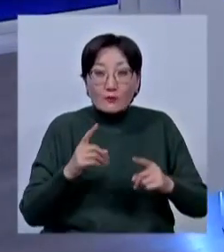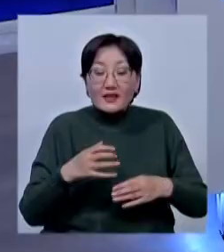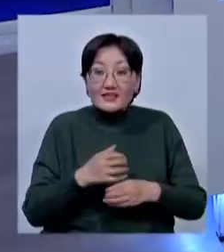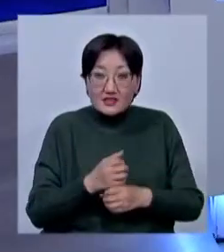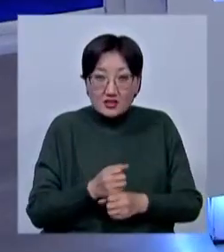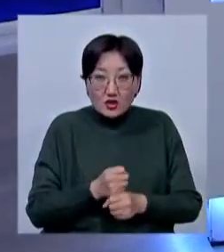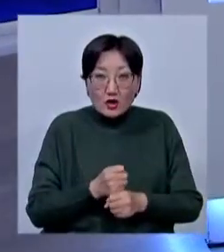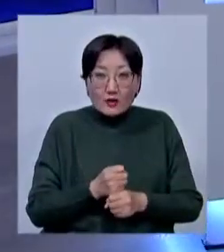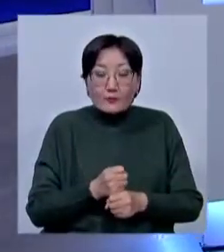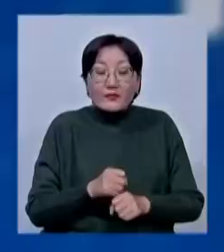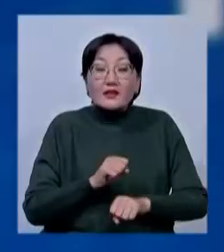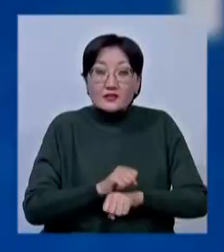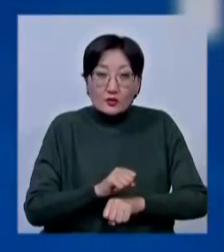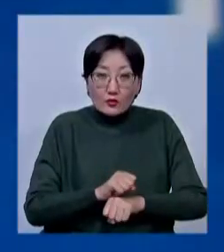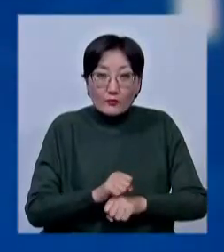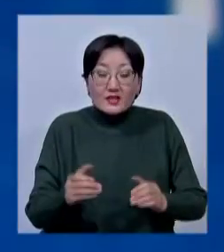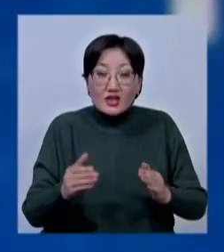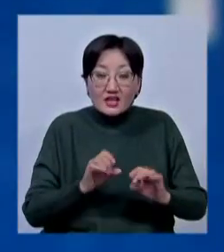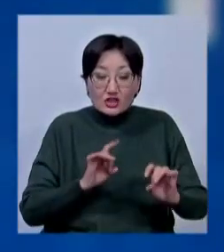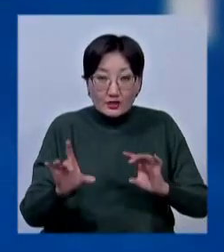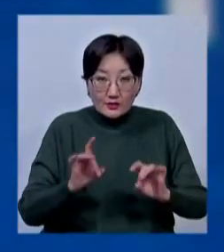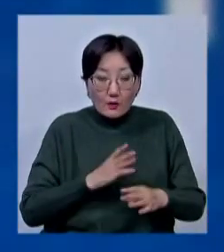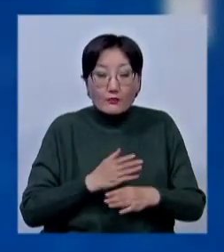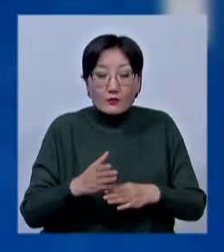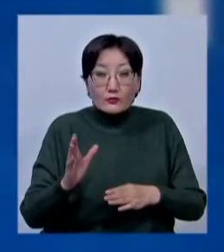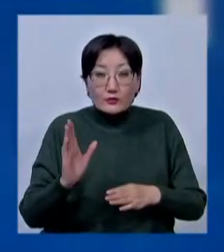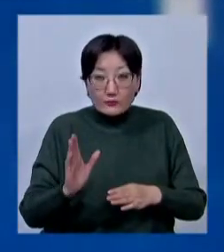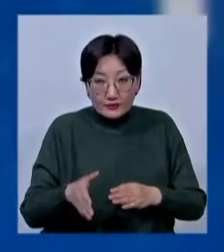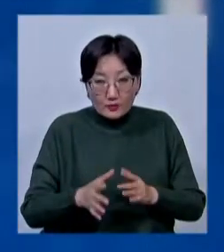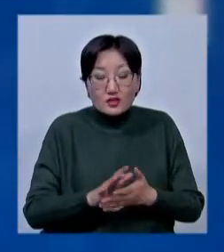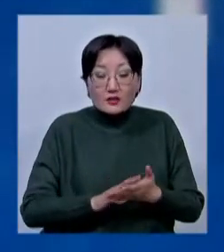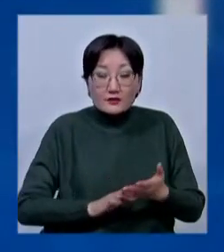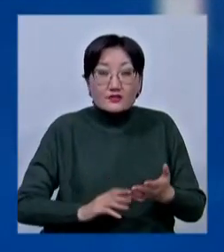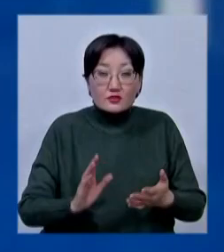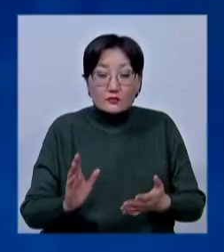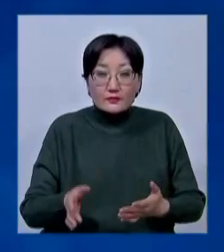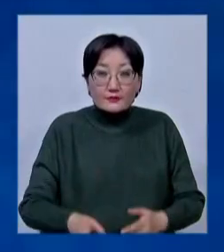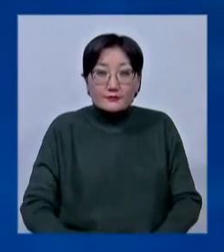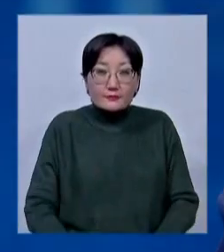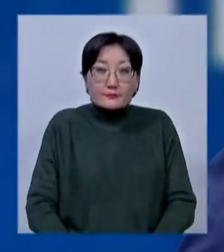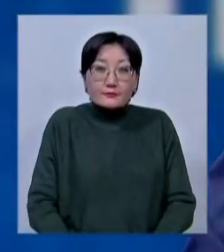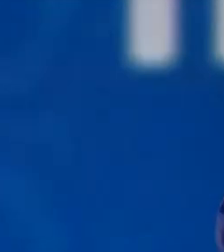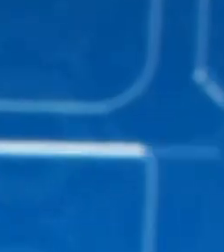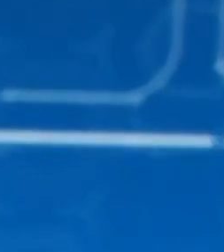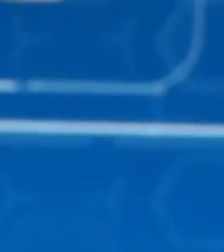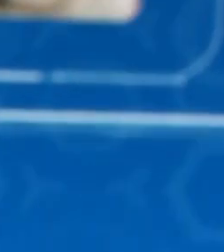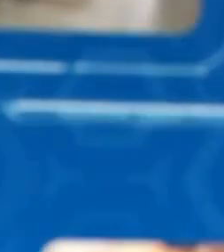ғана үзуге тура келіп тұр. Шағын ғана жарнамаға кезек береміз, содан кейін хабарымызды әрмен қарай жалғастырамыз.